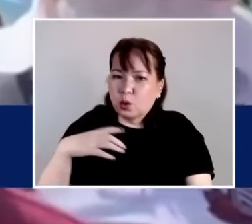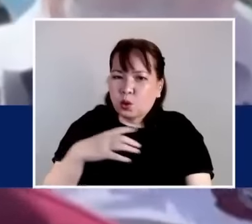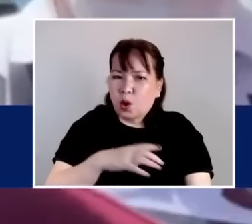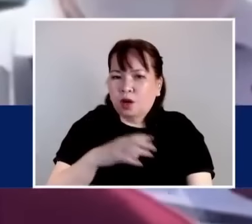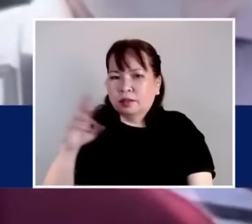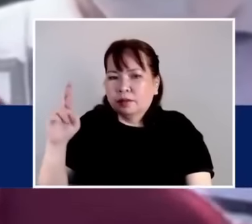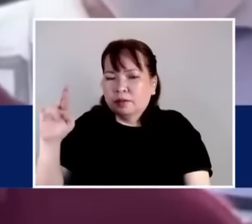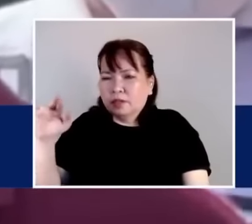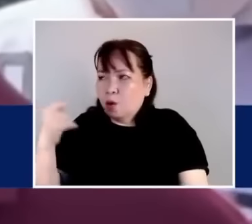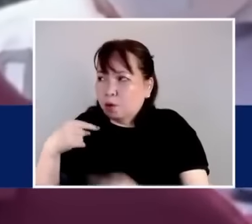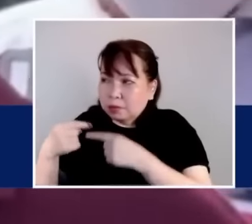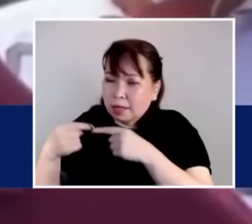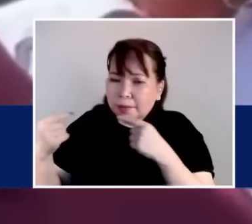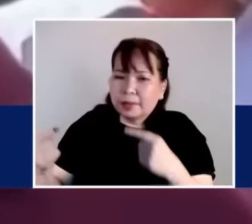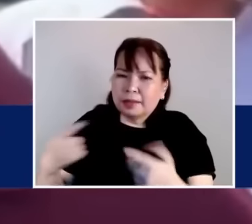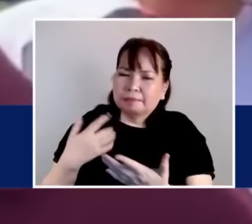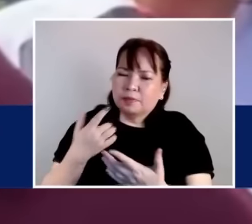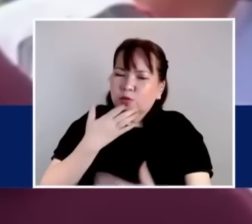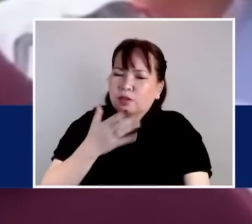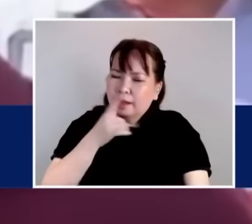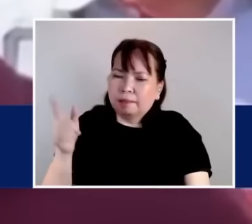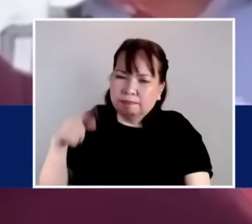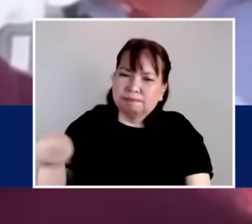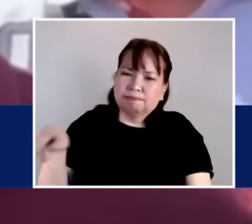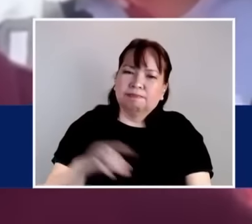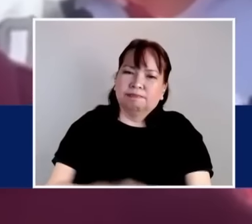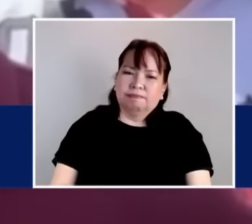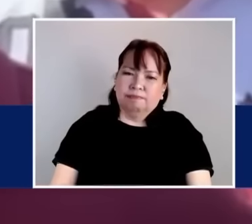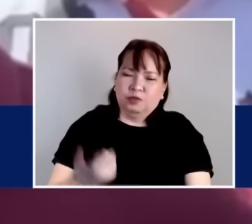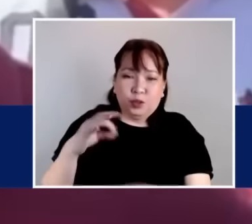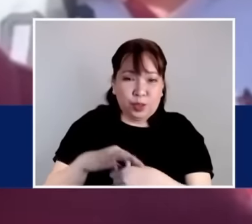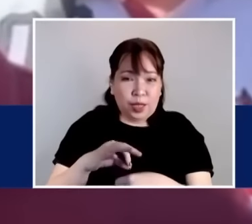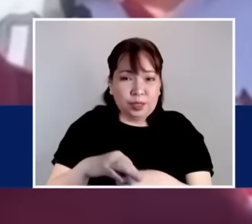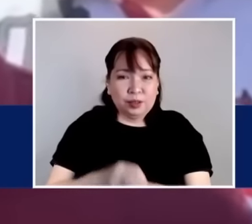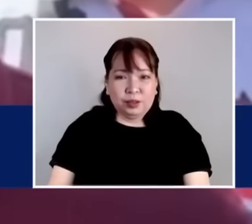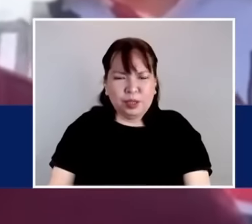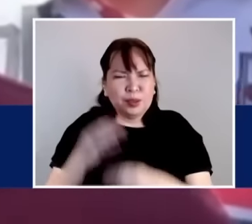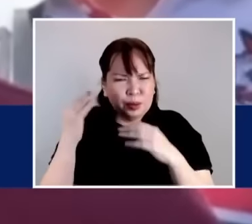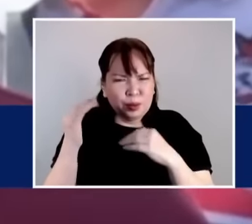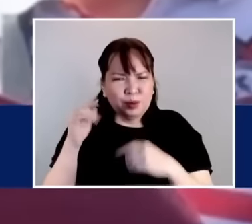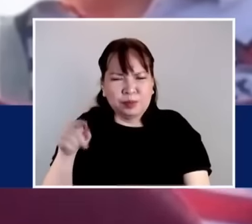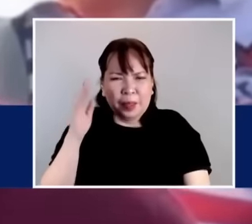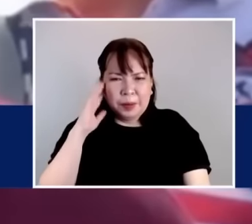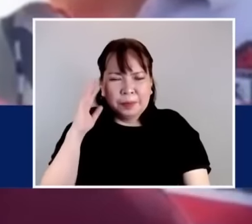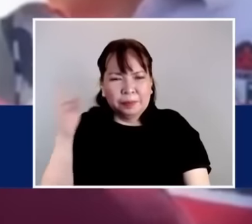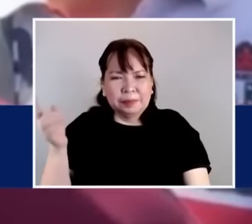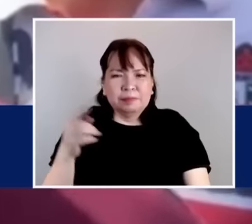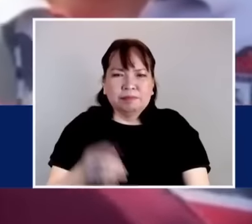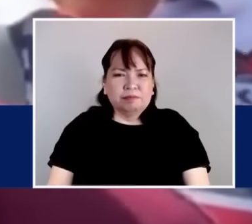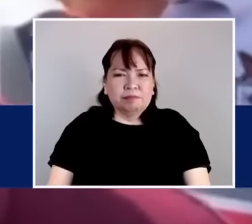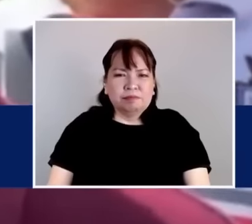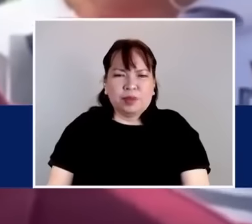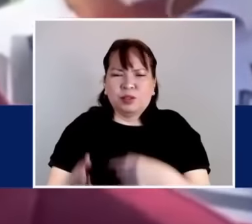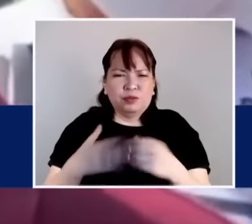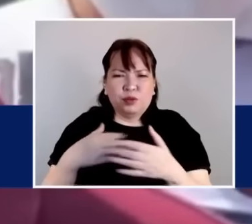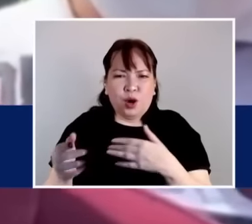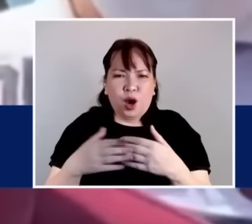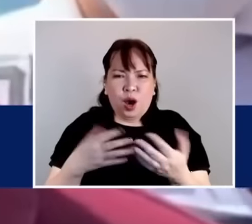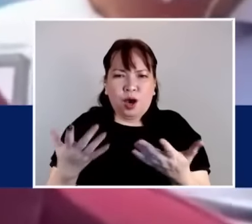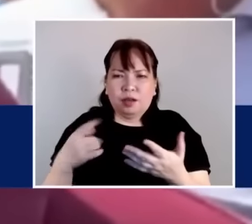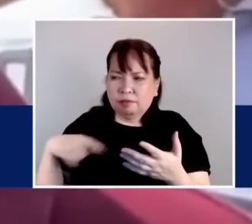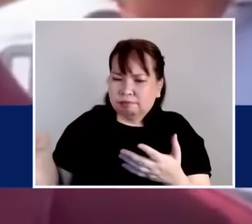all the best and good luck in this election. And I hope alam niya na kahit anong